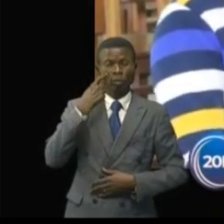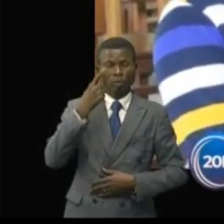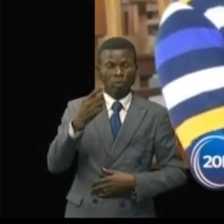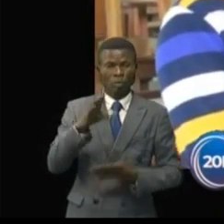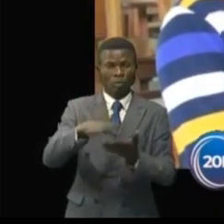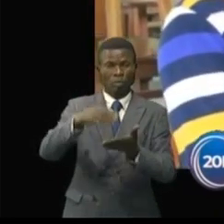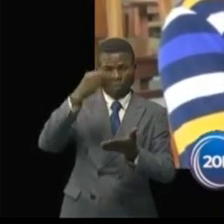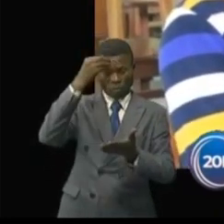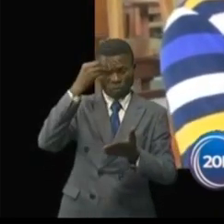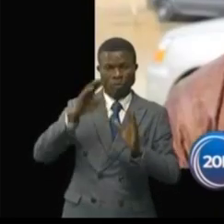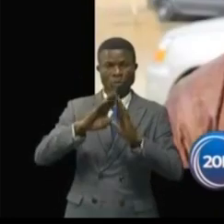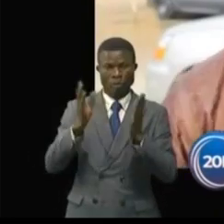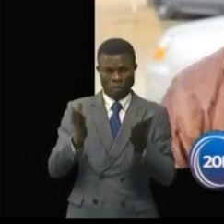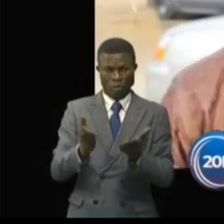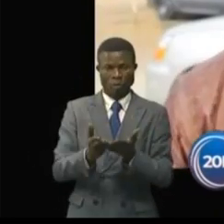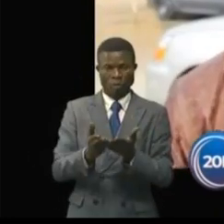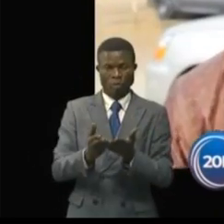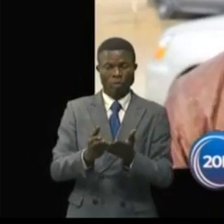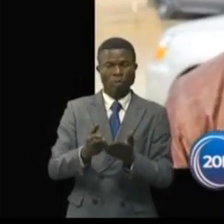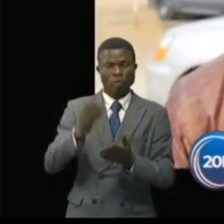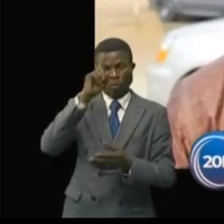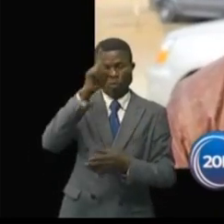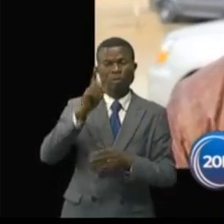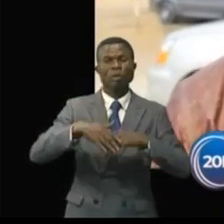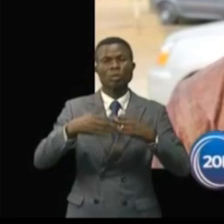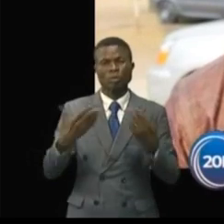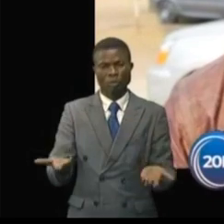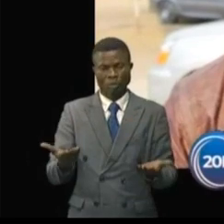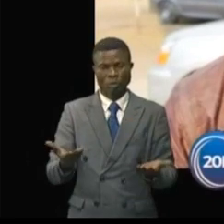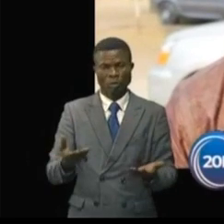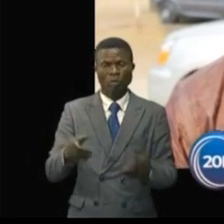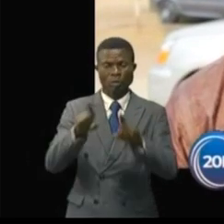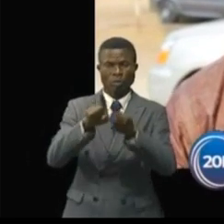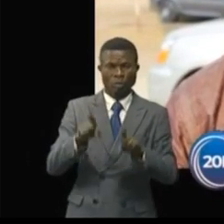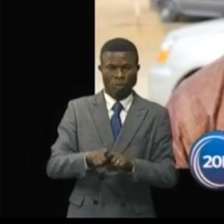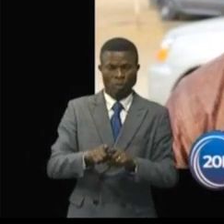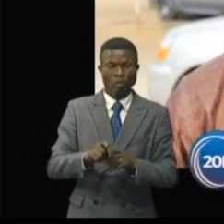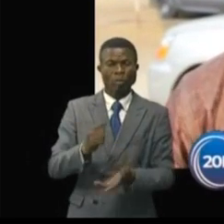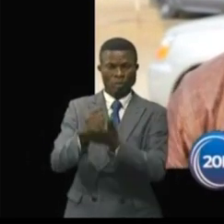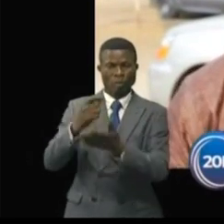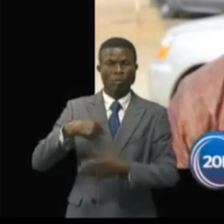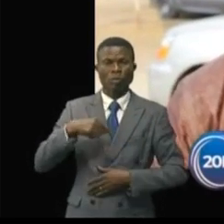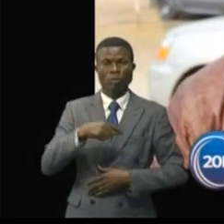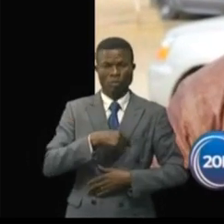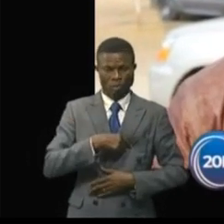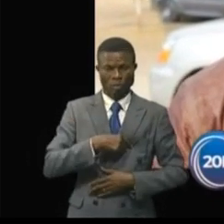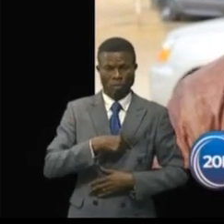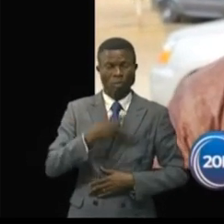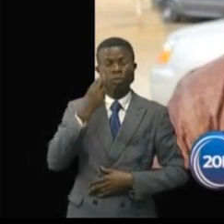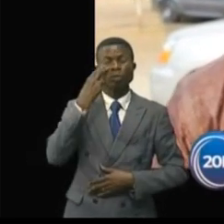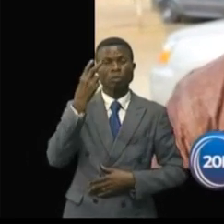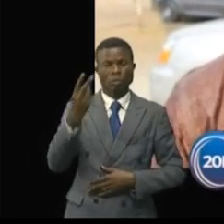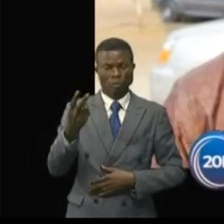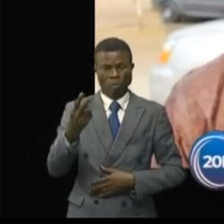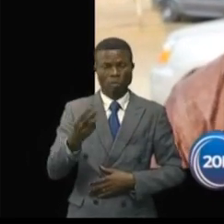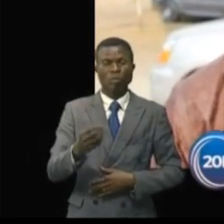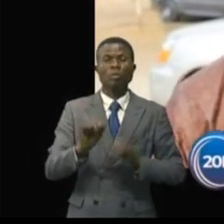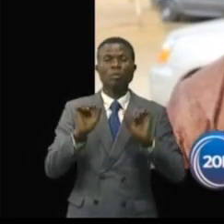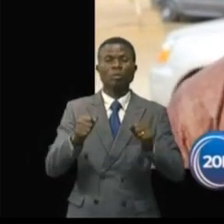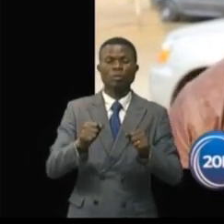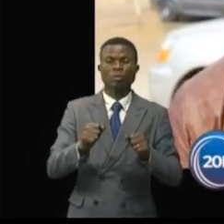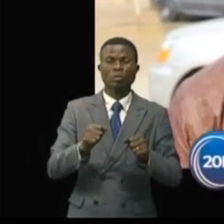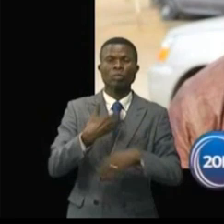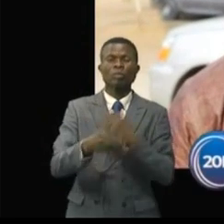enfants sont à quel niveau et ça va nous permettre, nous, ONT, de voir qu'est-ce que nous pouvons